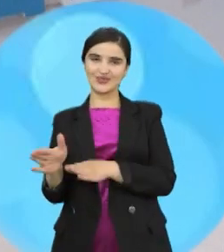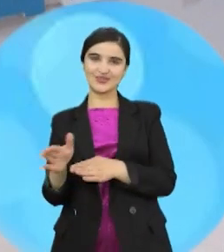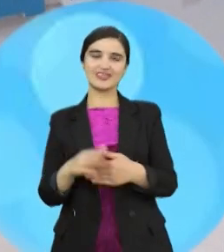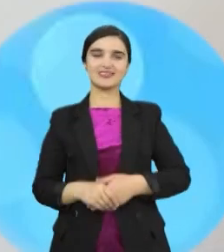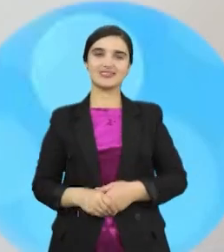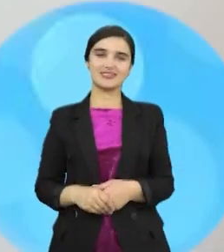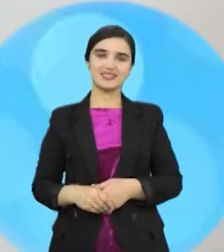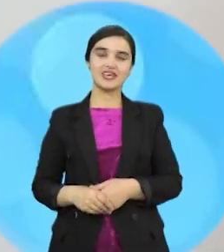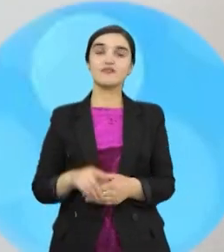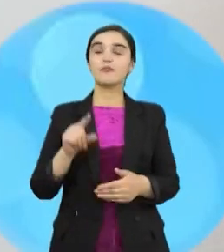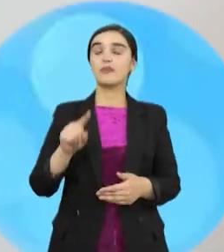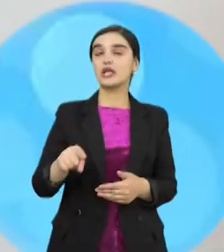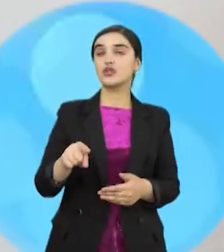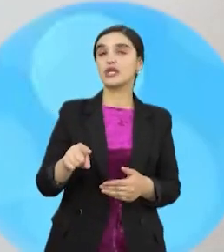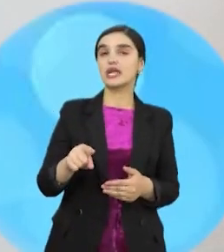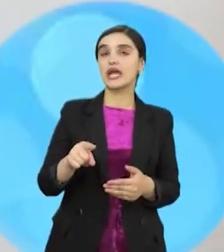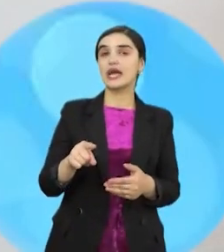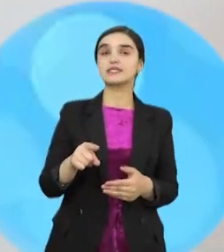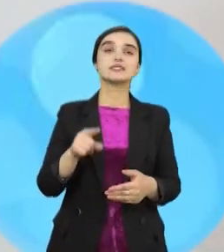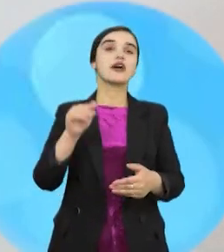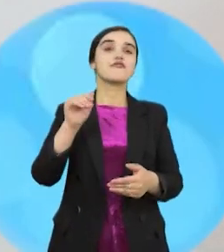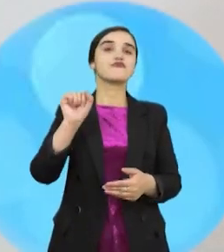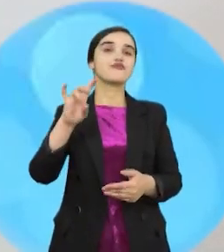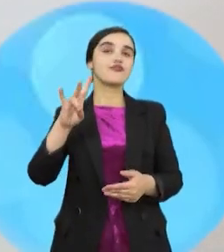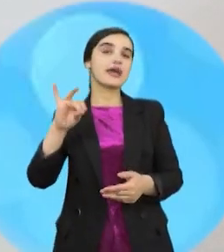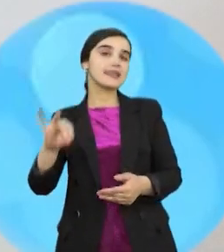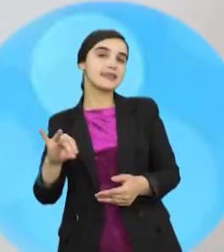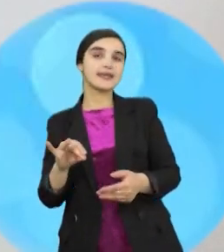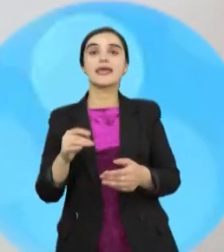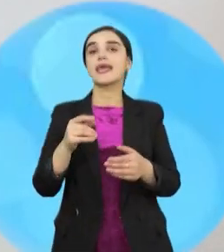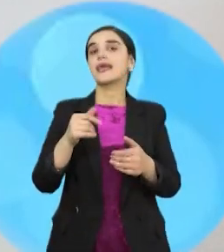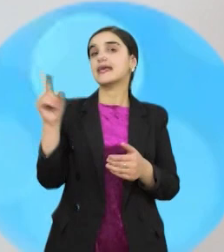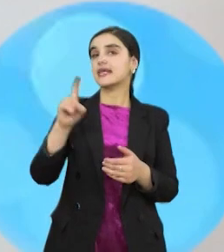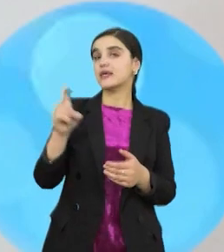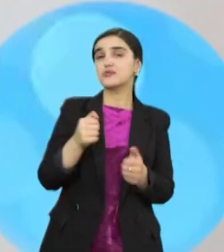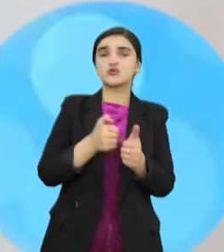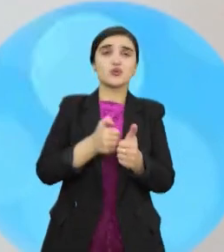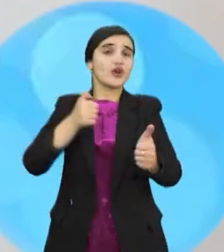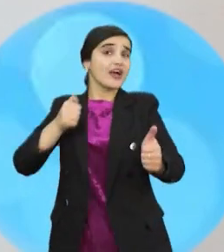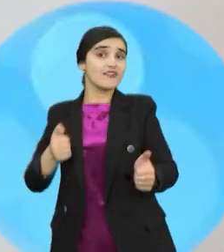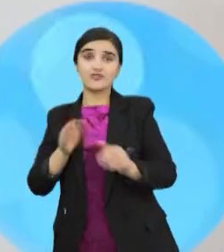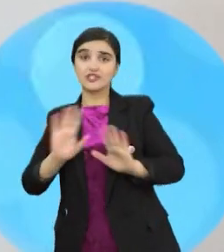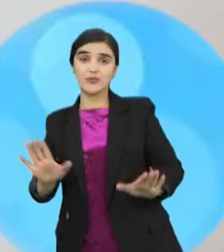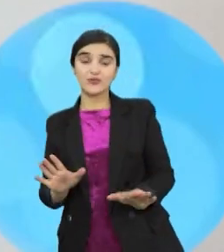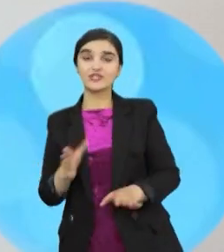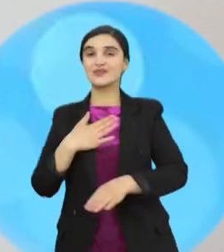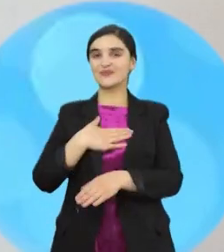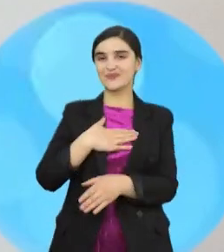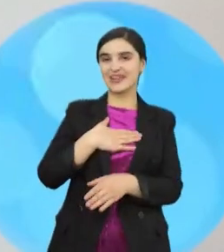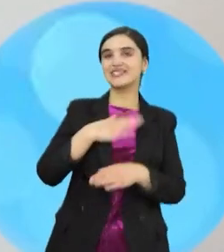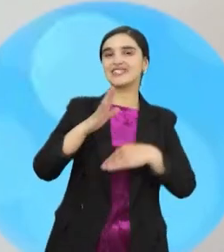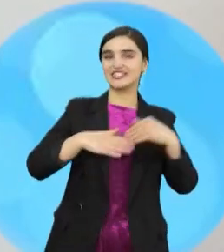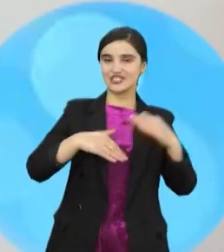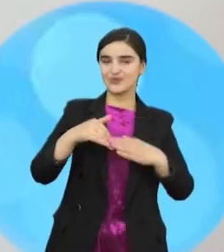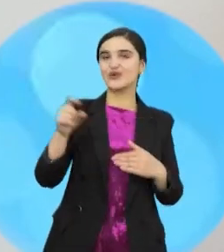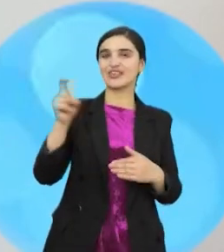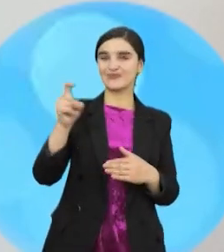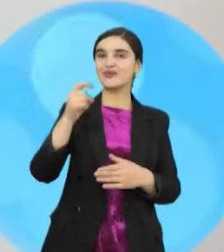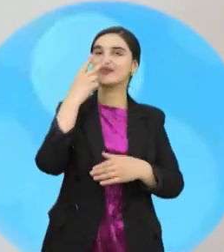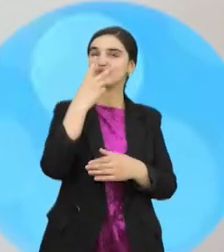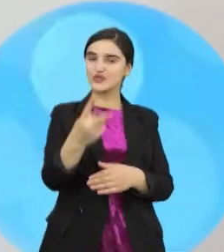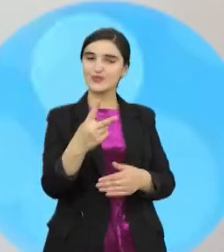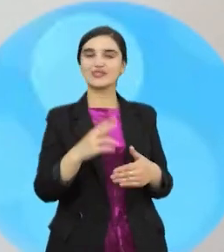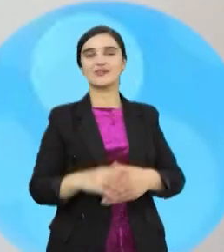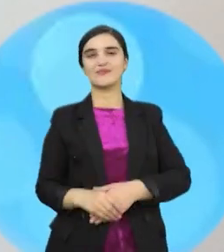اجرا کنند. ولی برای آنی که از فن خیمیا نیز شما قفا نمانید، من بعضی وقت به شما تجربه های خیمیایی را